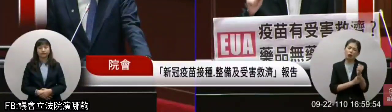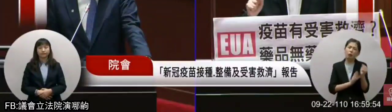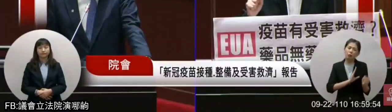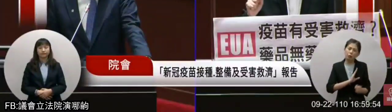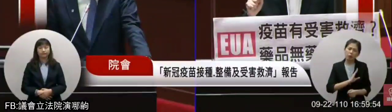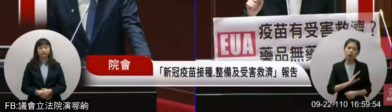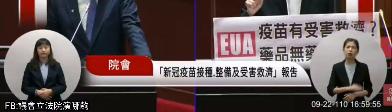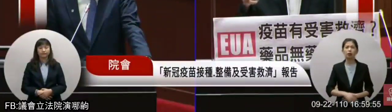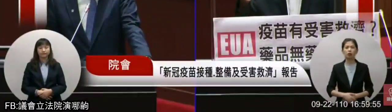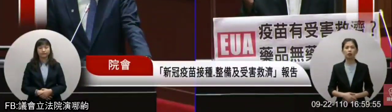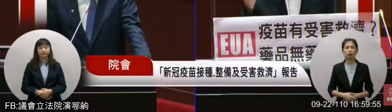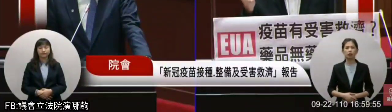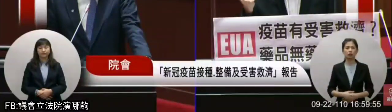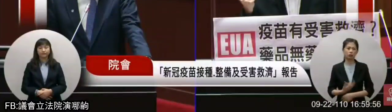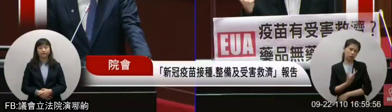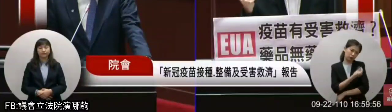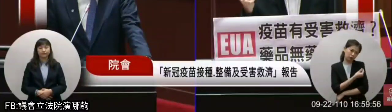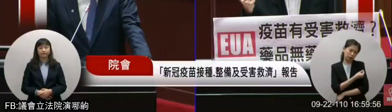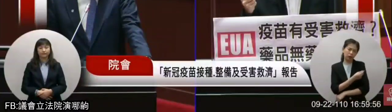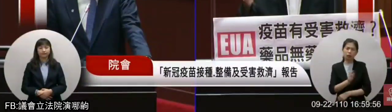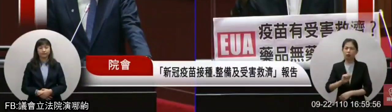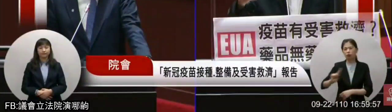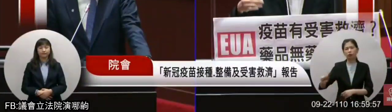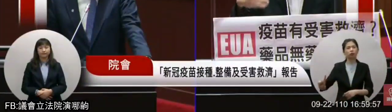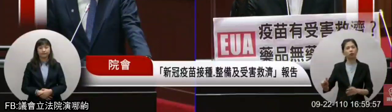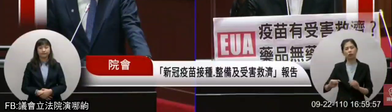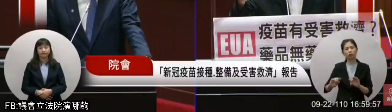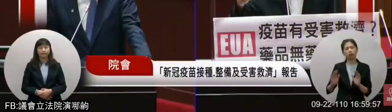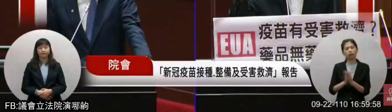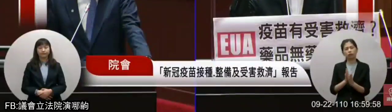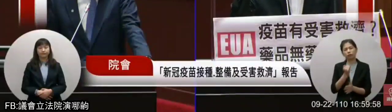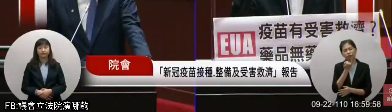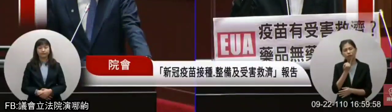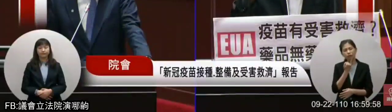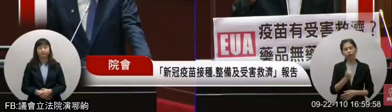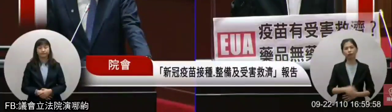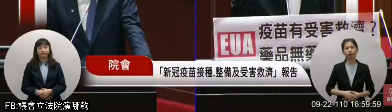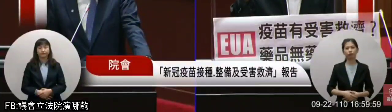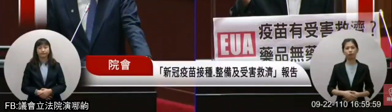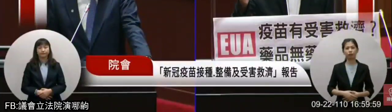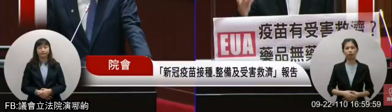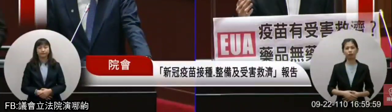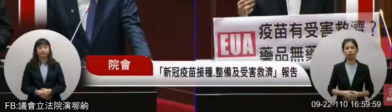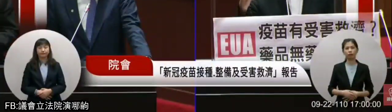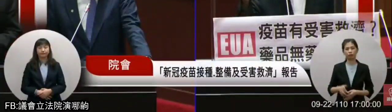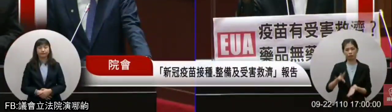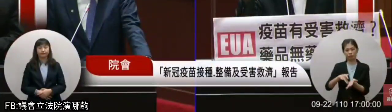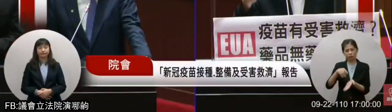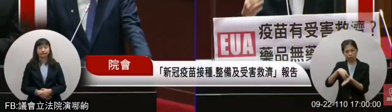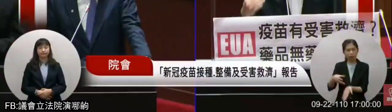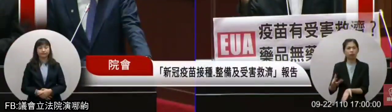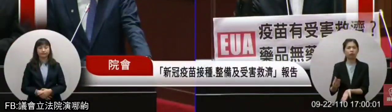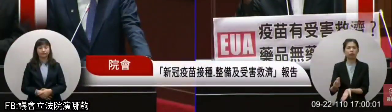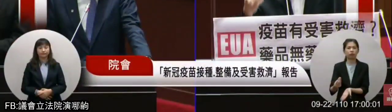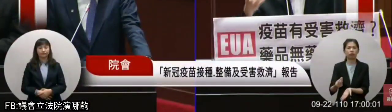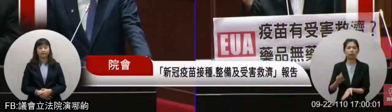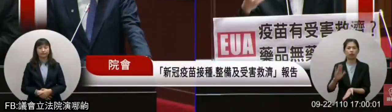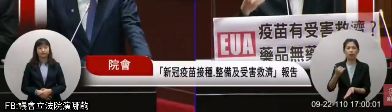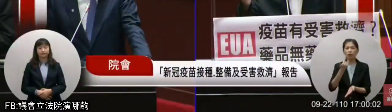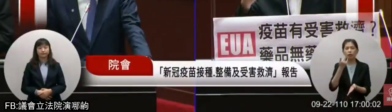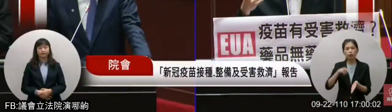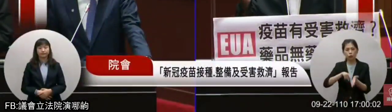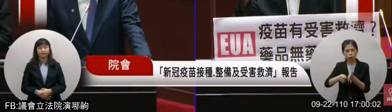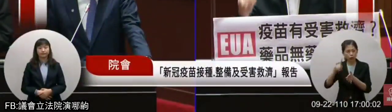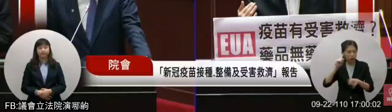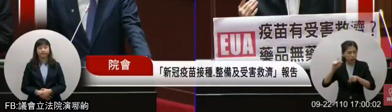种疫苗，现在紧急的时候，你使用让他没有拿到药物许可证，但是他可以专案核准